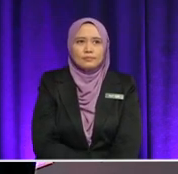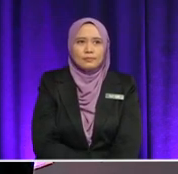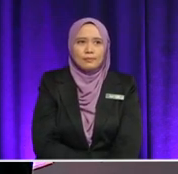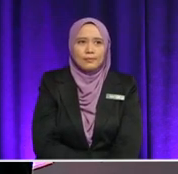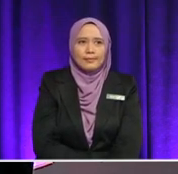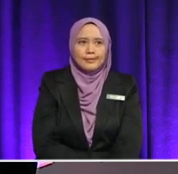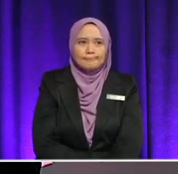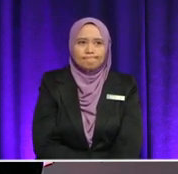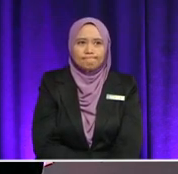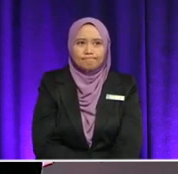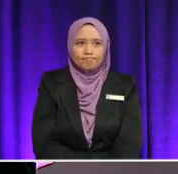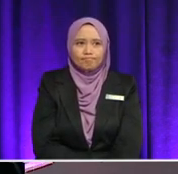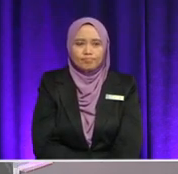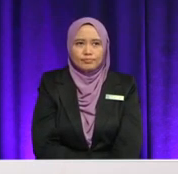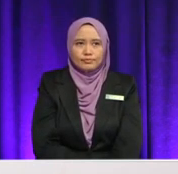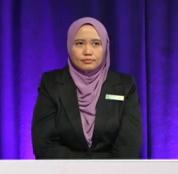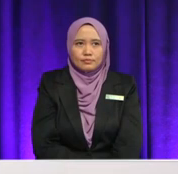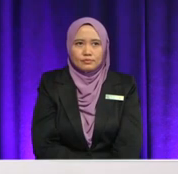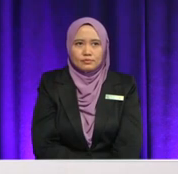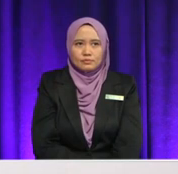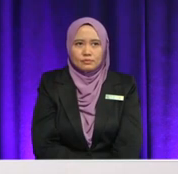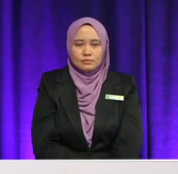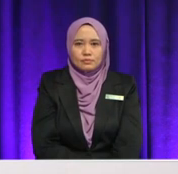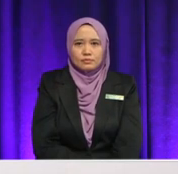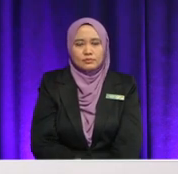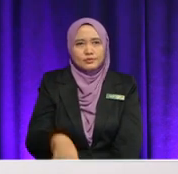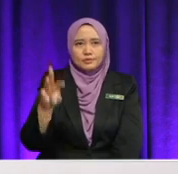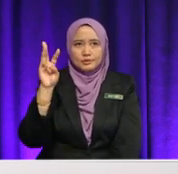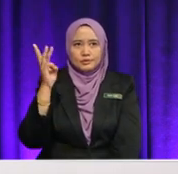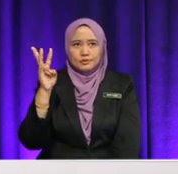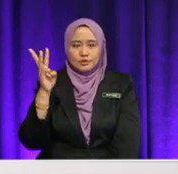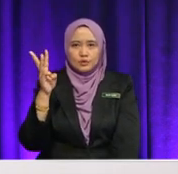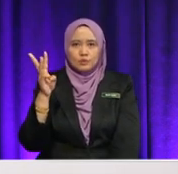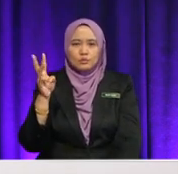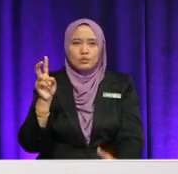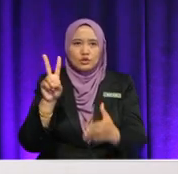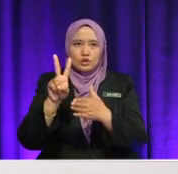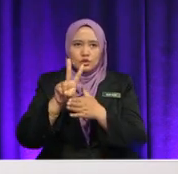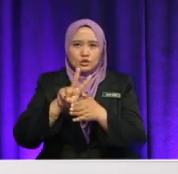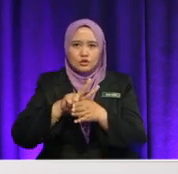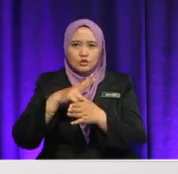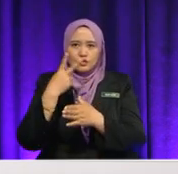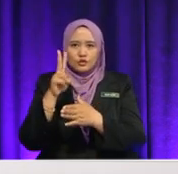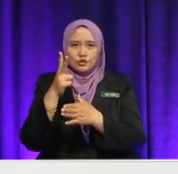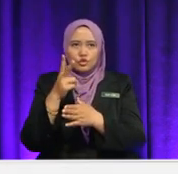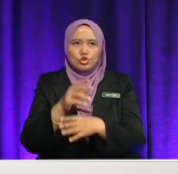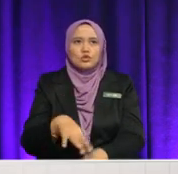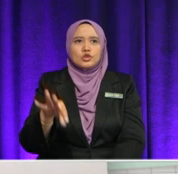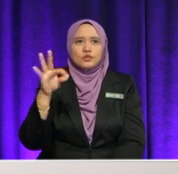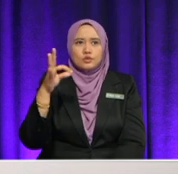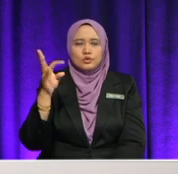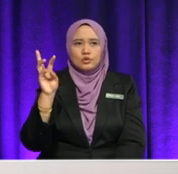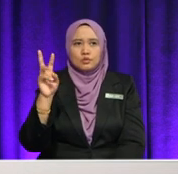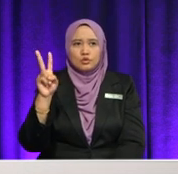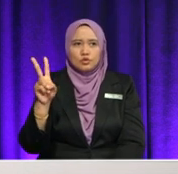tempatan pertama diadakan pada 16 desember 1962 di bawah loket